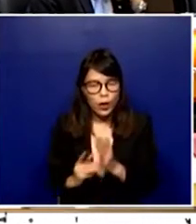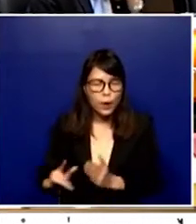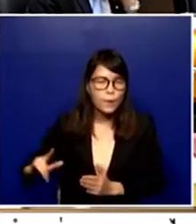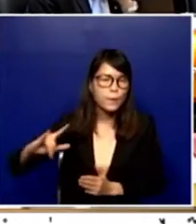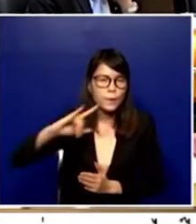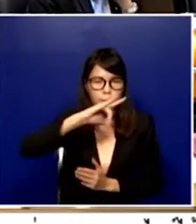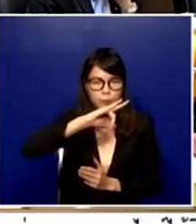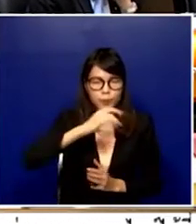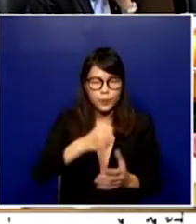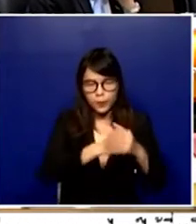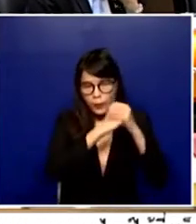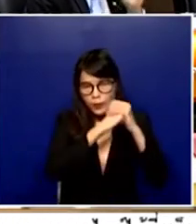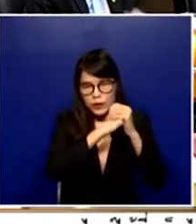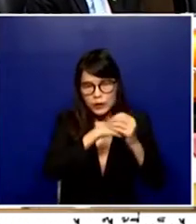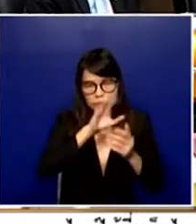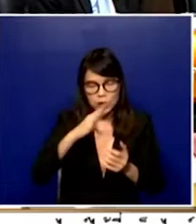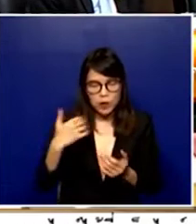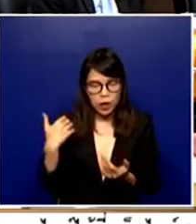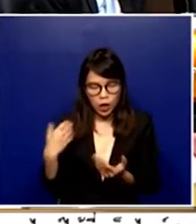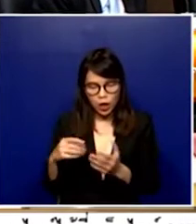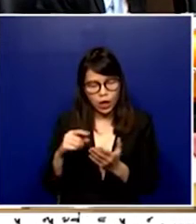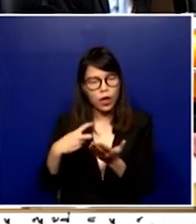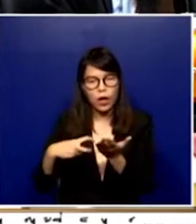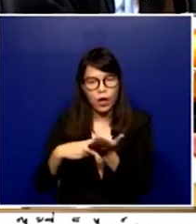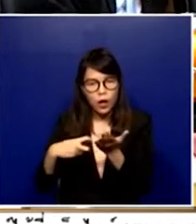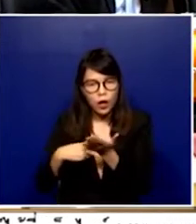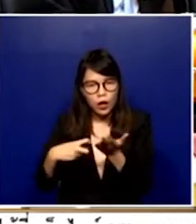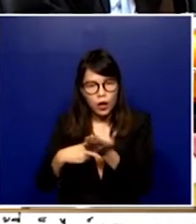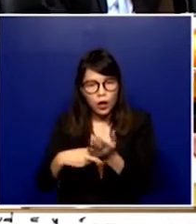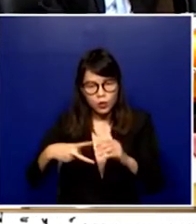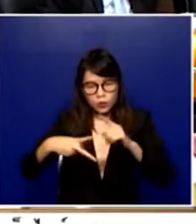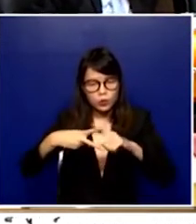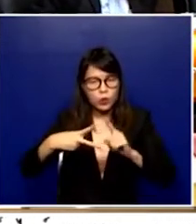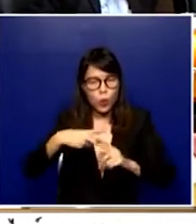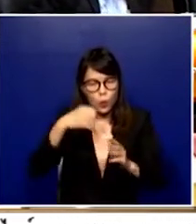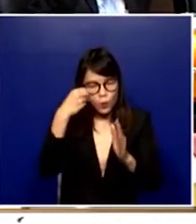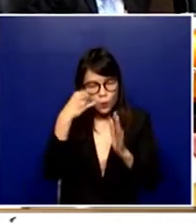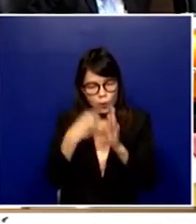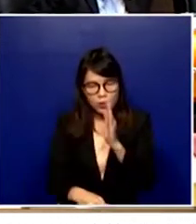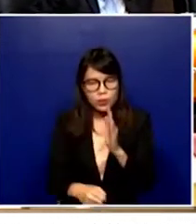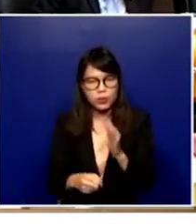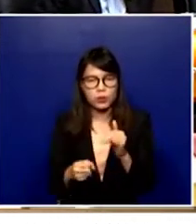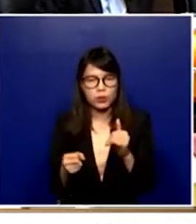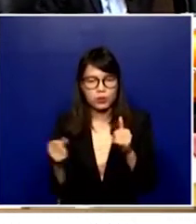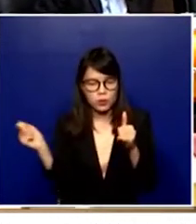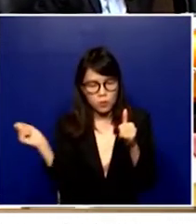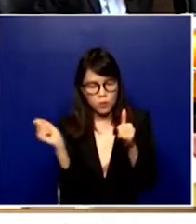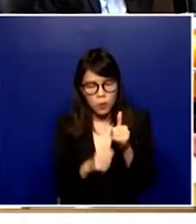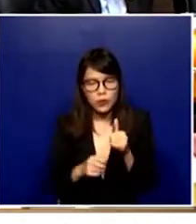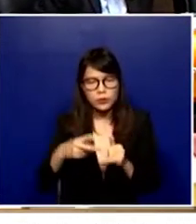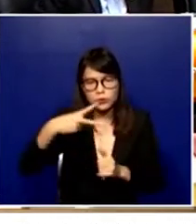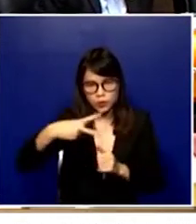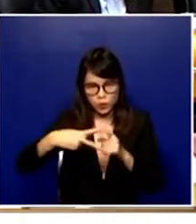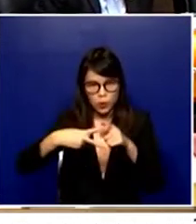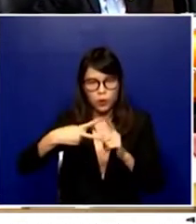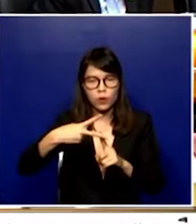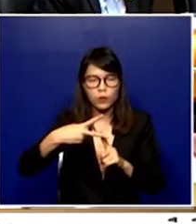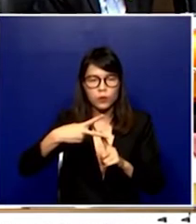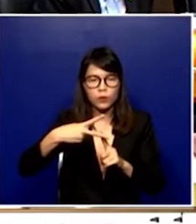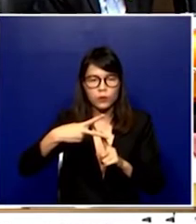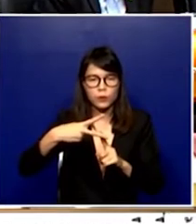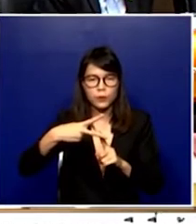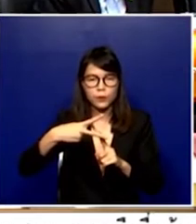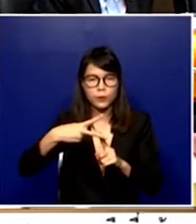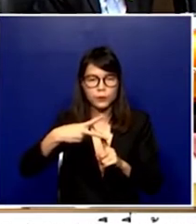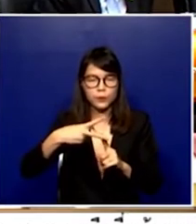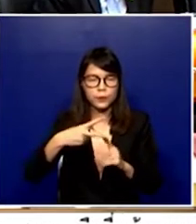กรงเทพกัราลำเปอร์ 2 พริษ 2 กระทงค่ะดีฉันสบายใจอย่ยิ่ง